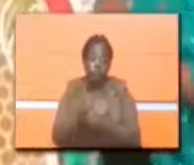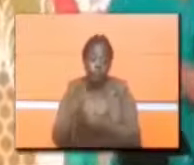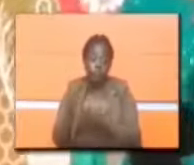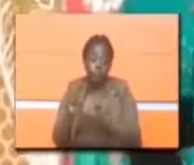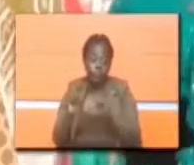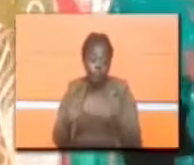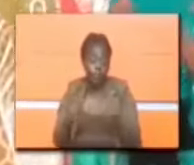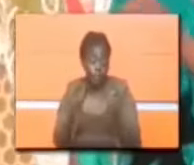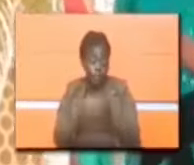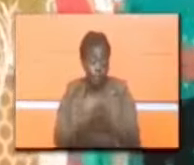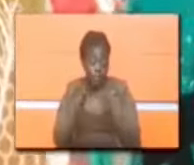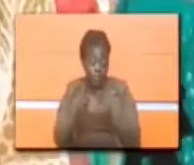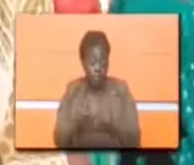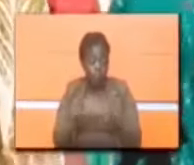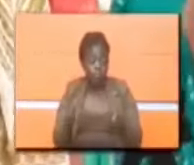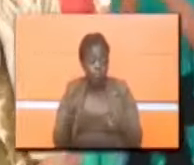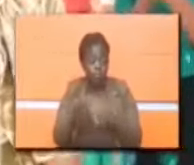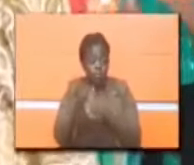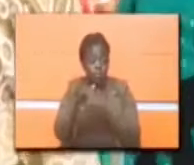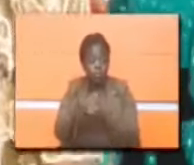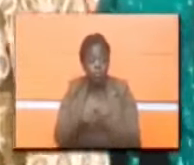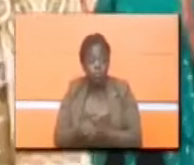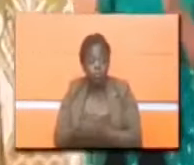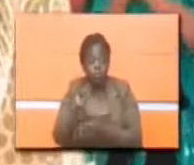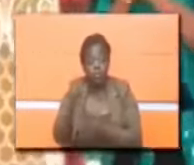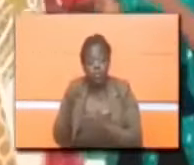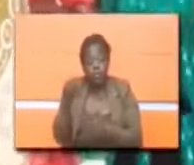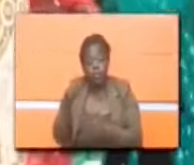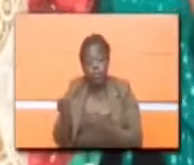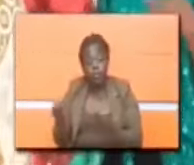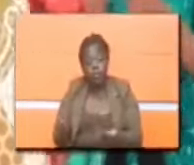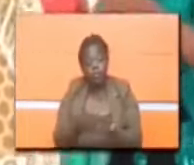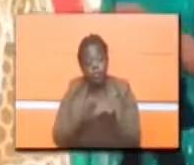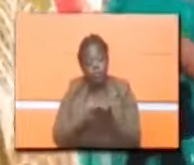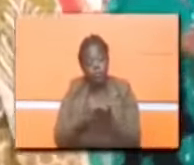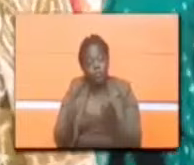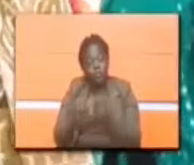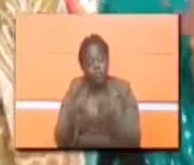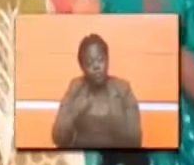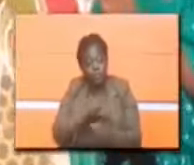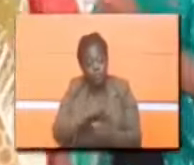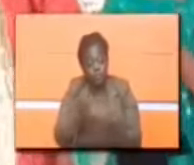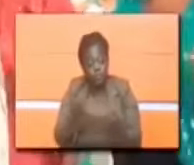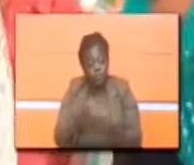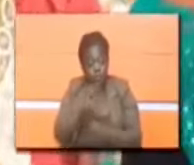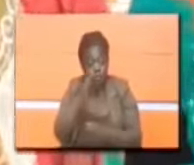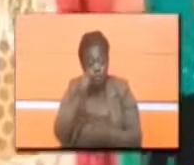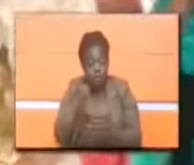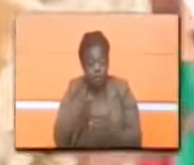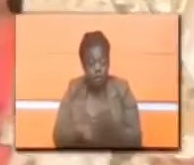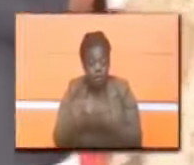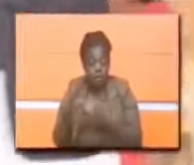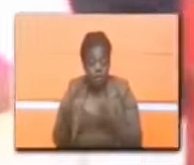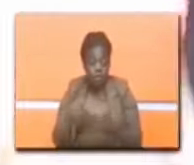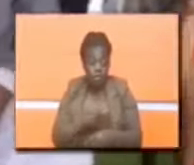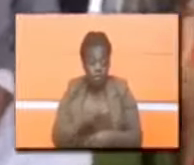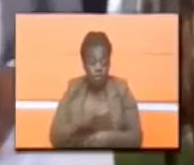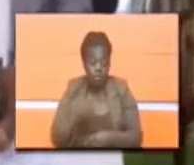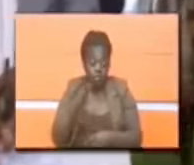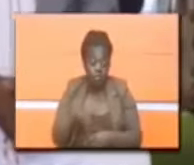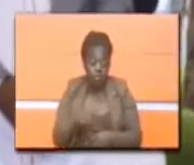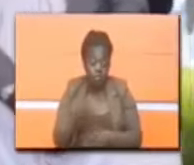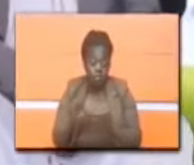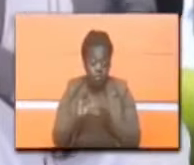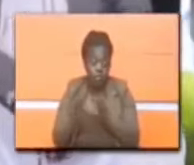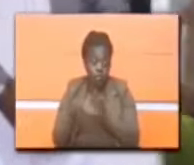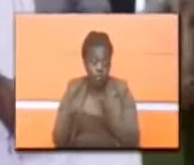talifuna mirembe mu bufumbo bwagenzeemu okujjako nga mwetonde ne wankubadde Nassolo mukwanukula yategeeza nti nyina yalemererwa